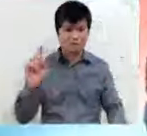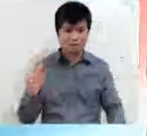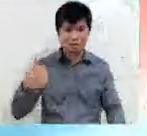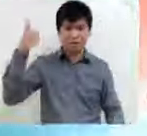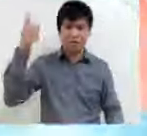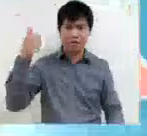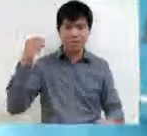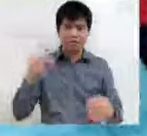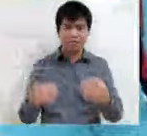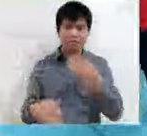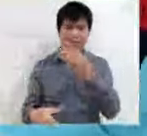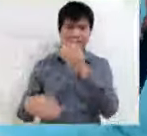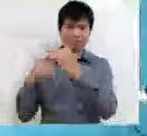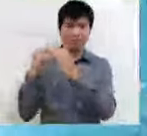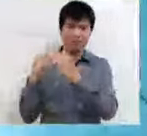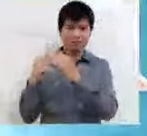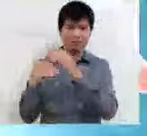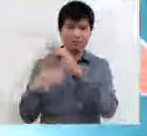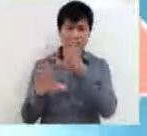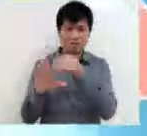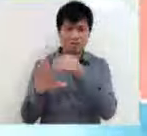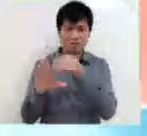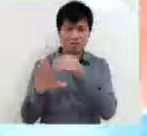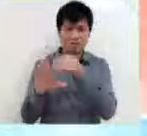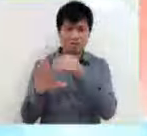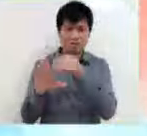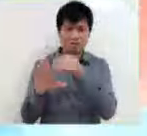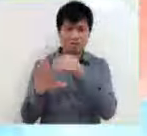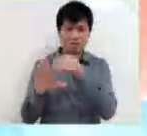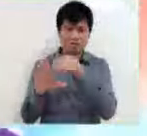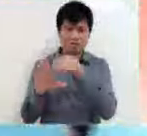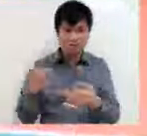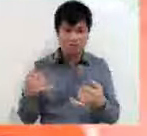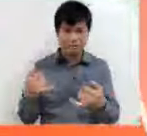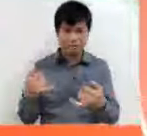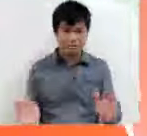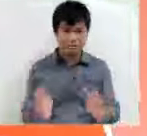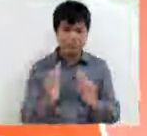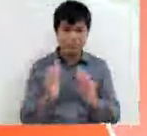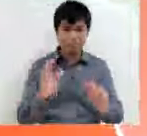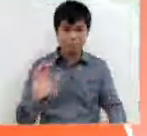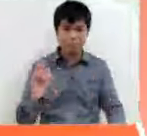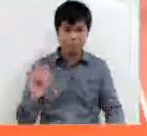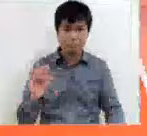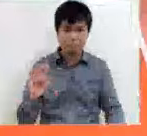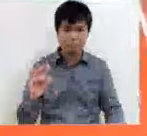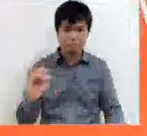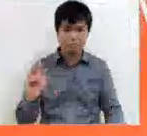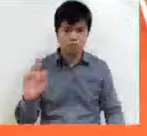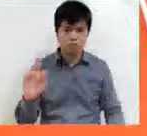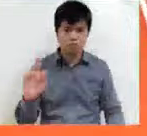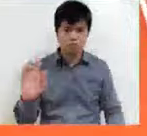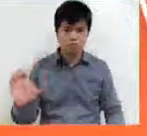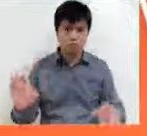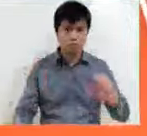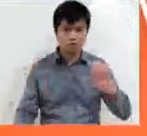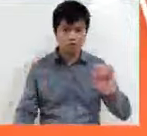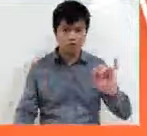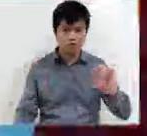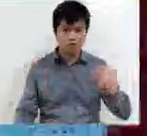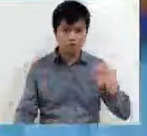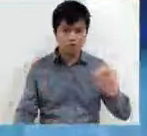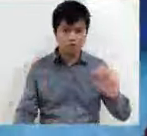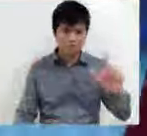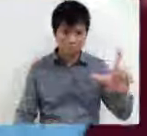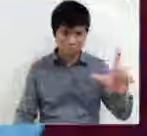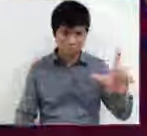finals. Kasalukuyang naghaharap ngayon ang Choco Mucho Flying Titans at Signal HD Spikers.